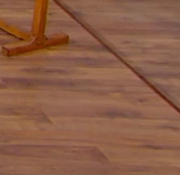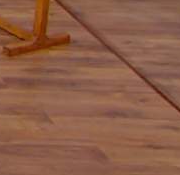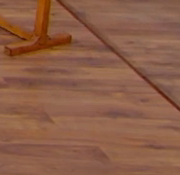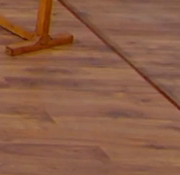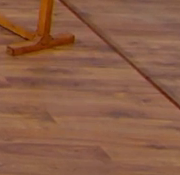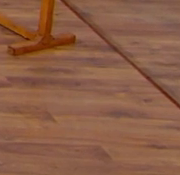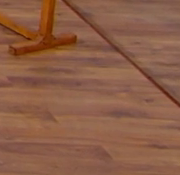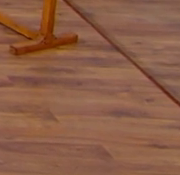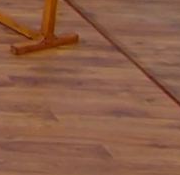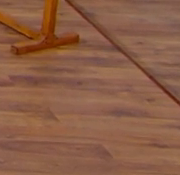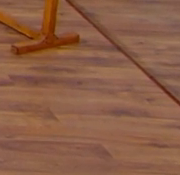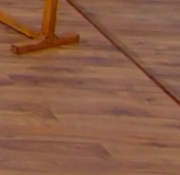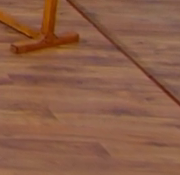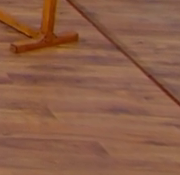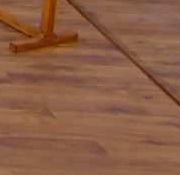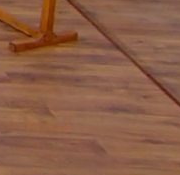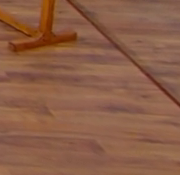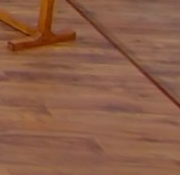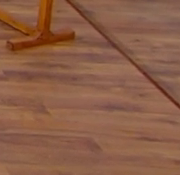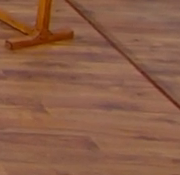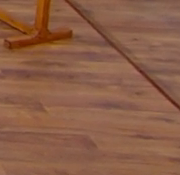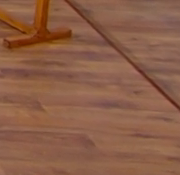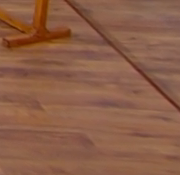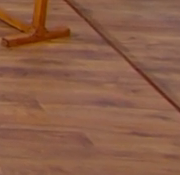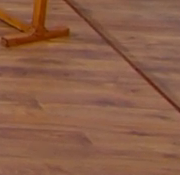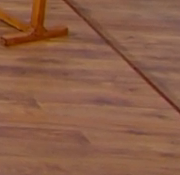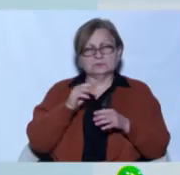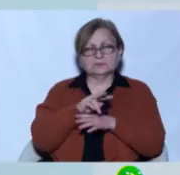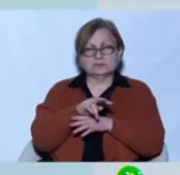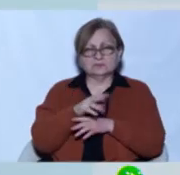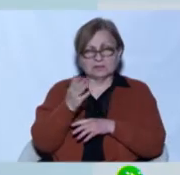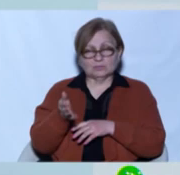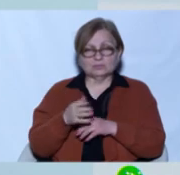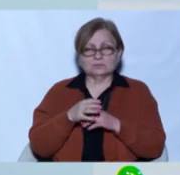ტექსტის, განსაკუთრებით კი მხატვრული ტექსტის სათაურს